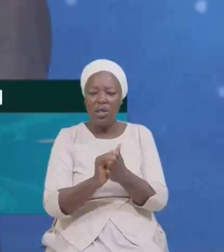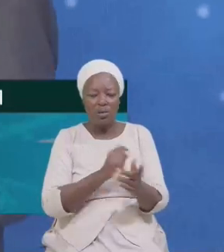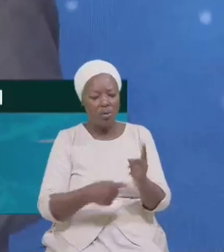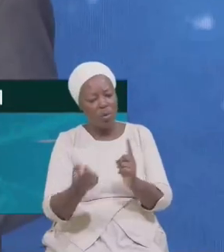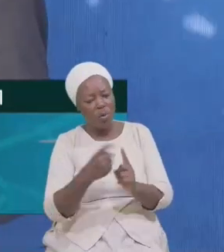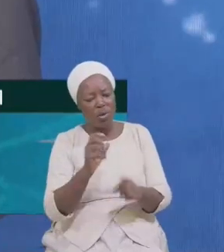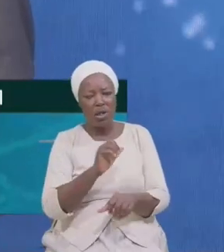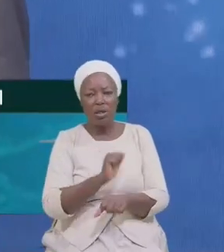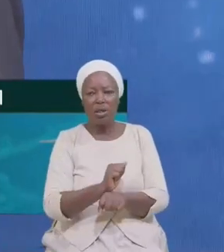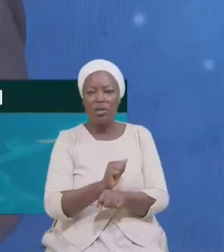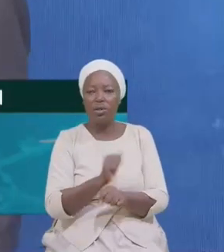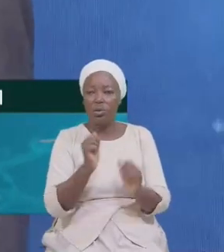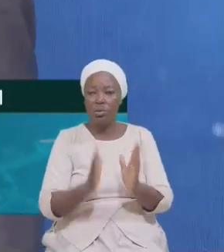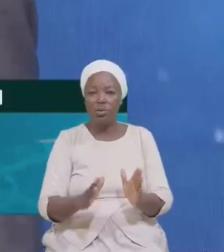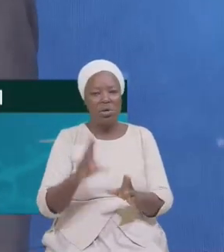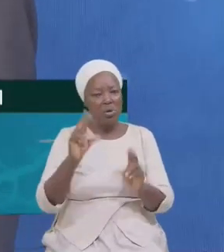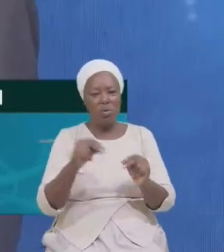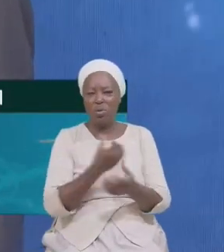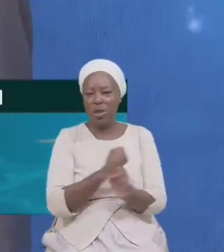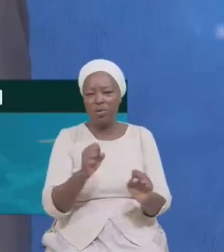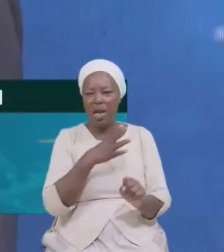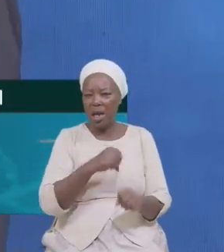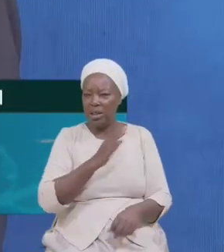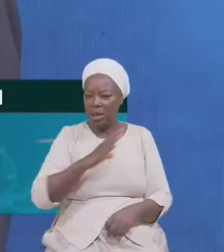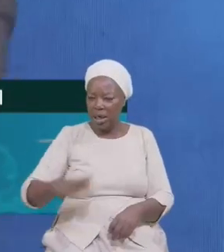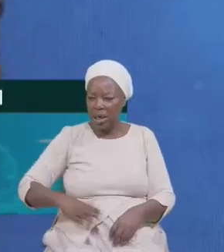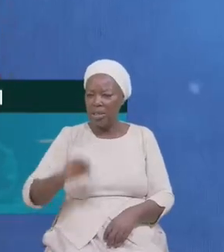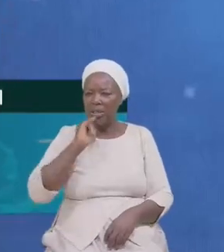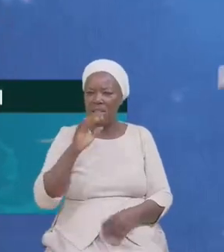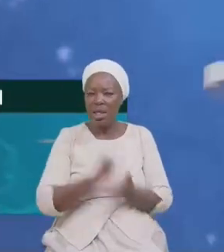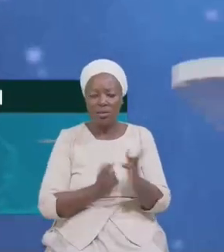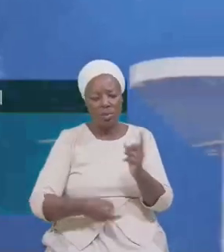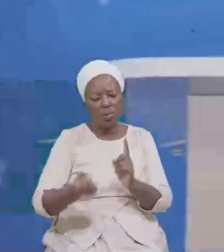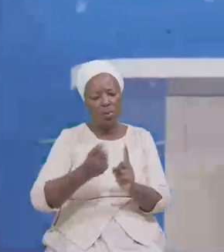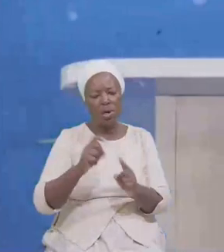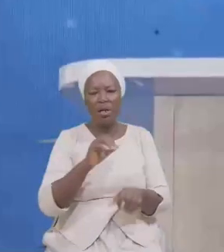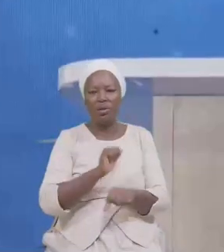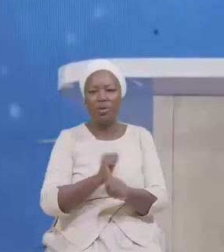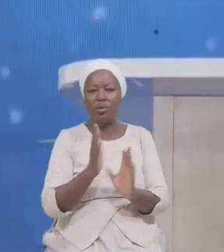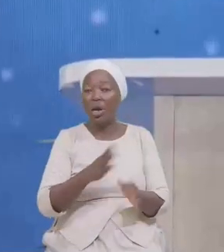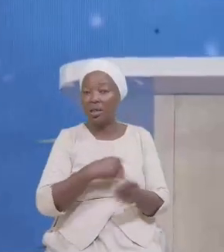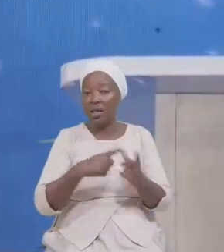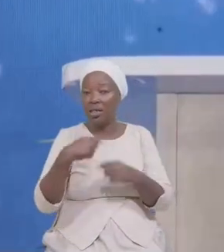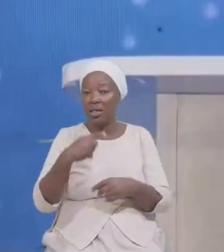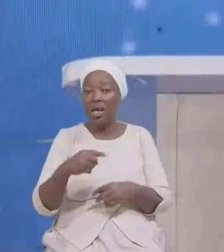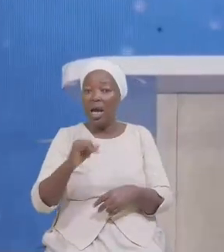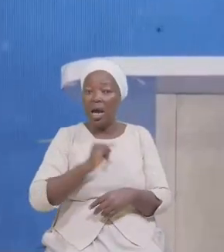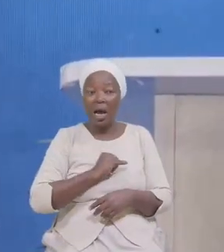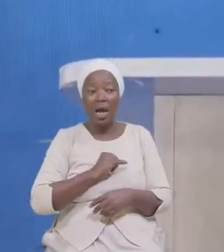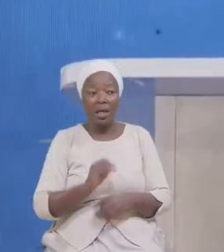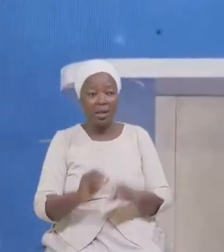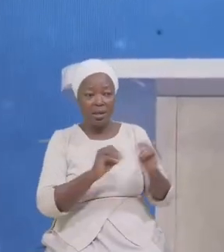sans cette pierre angulaire, il n'y a pas de salut. Et Christ est cette pierre angulaire. Et il dit, je pose en Sion